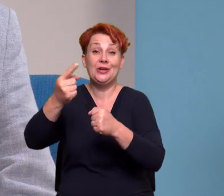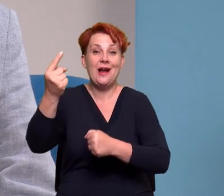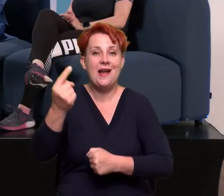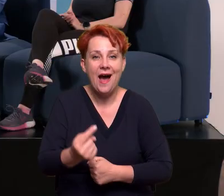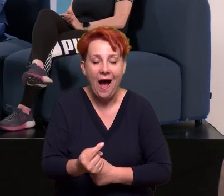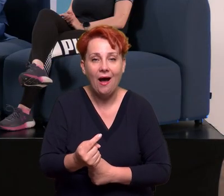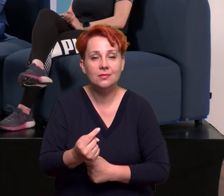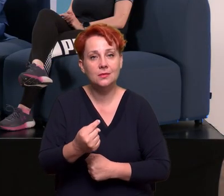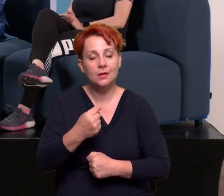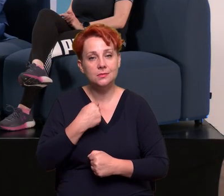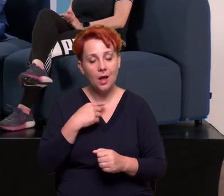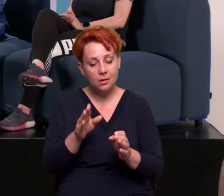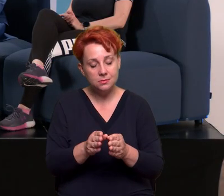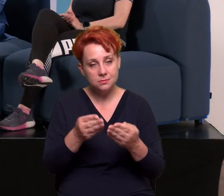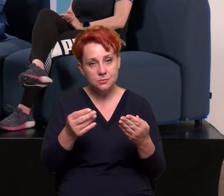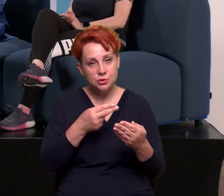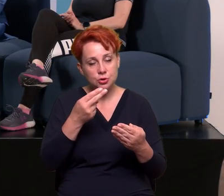która mnie